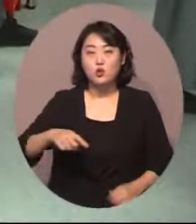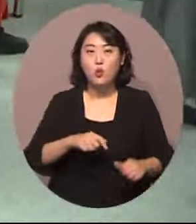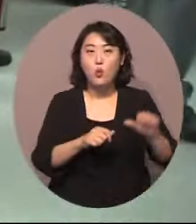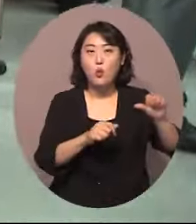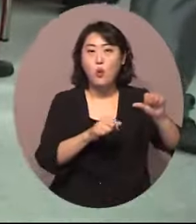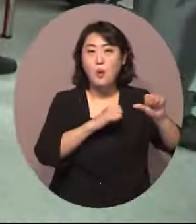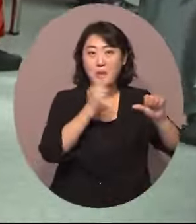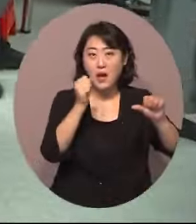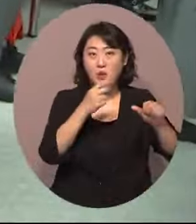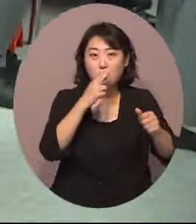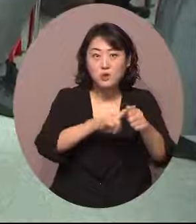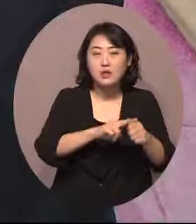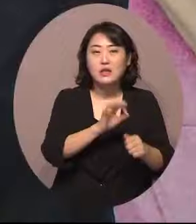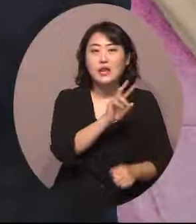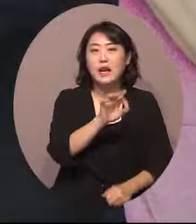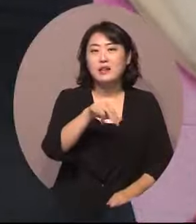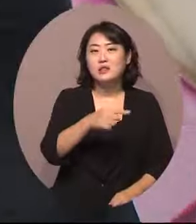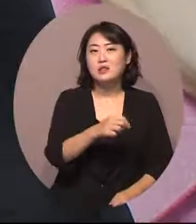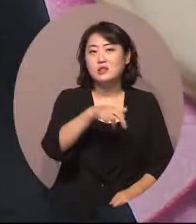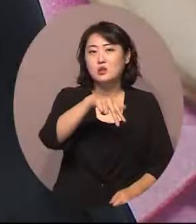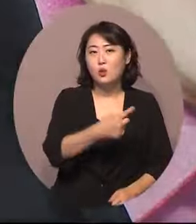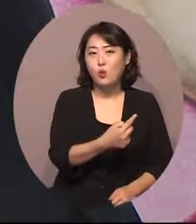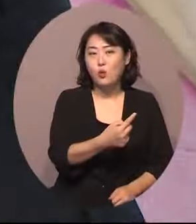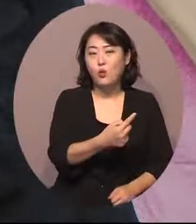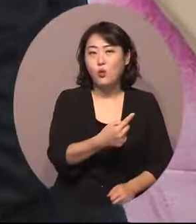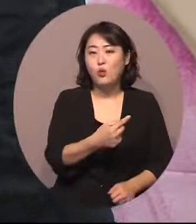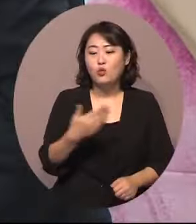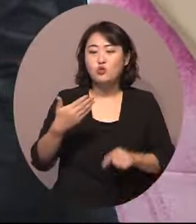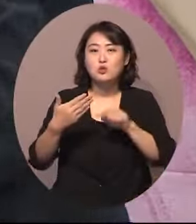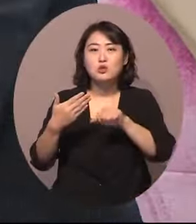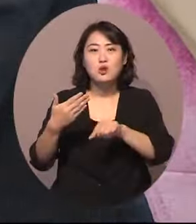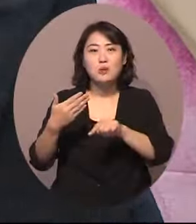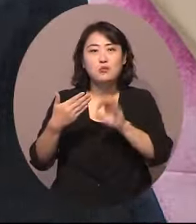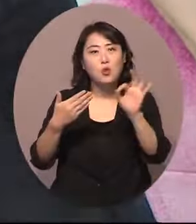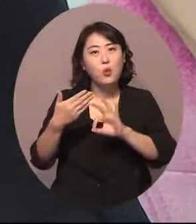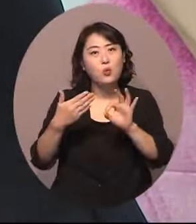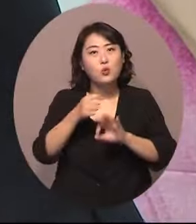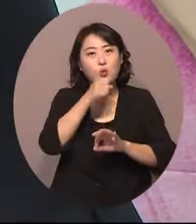도지사 출신의 양승조 후보를 9.69%포인트 차이로 이겨